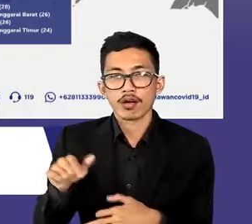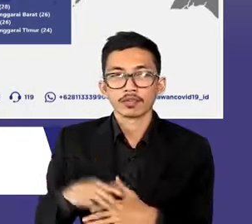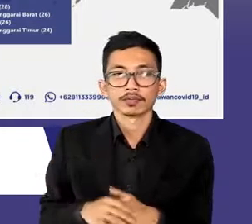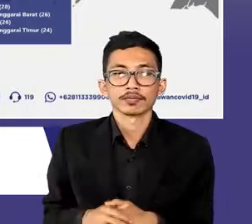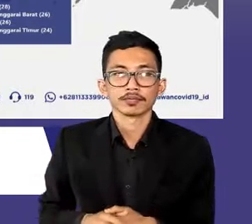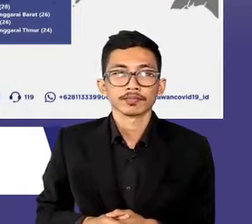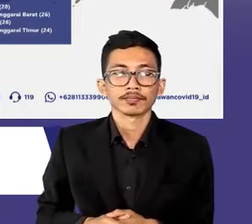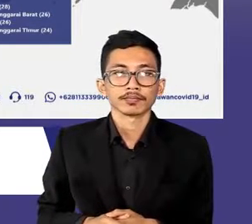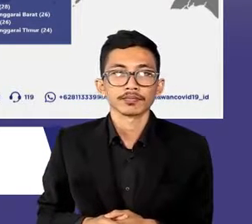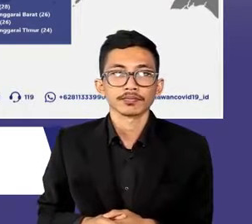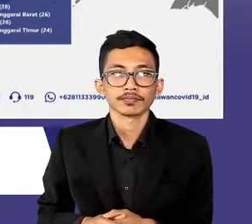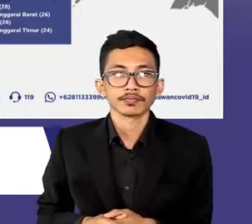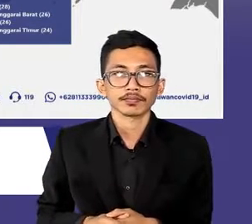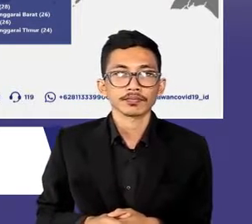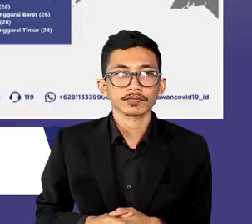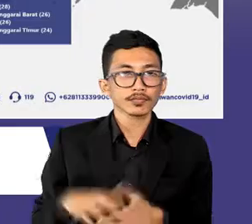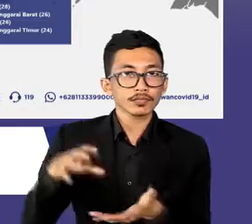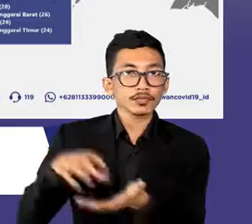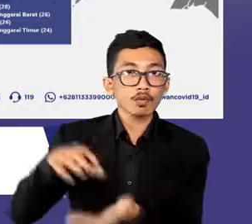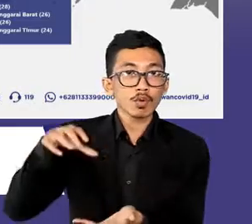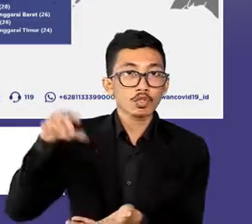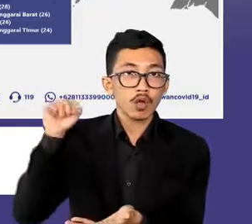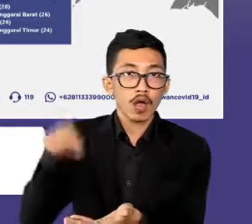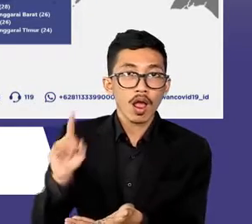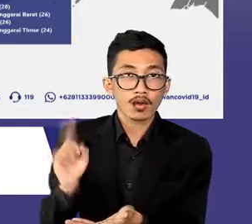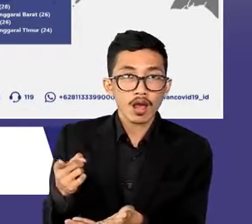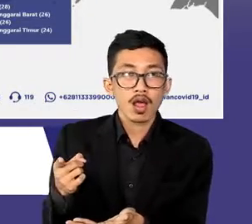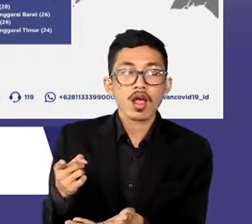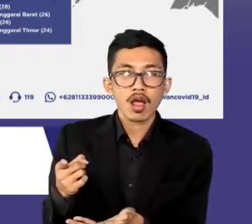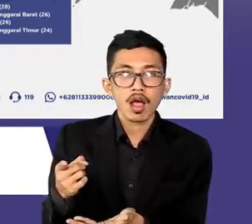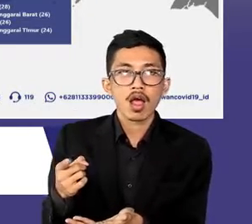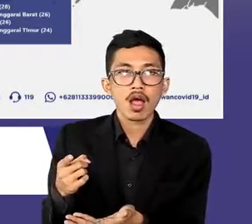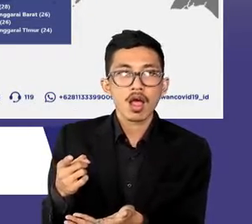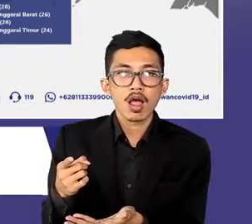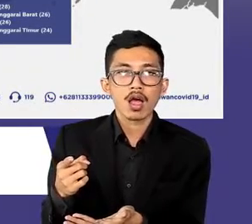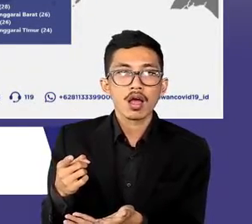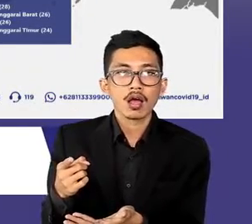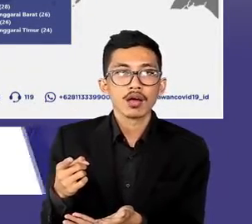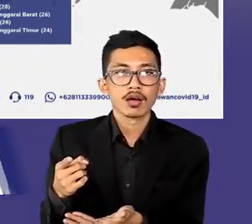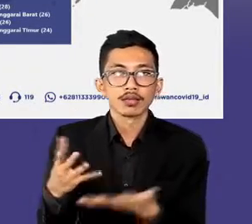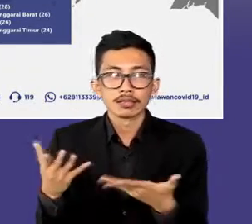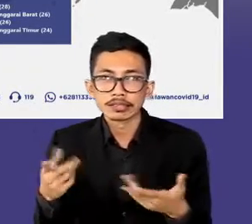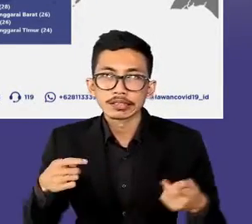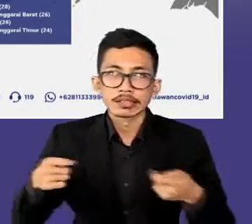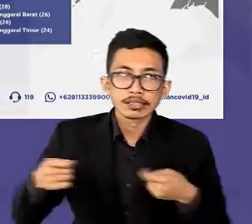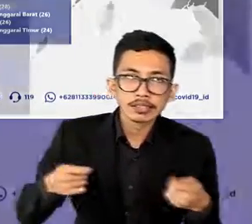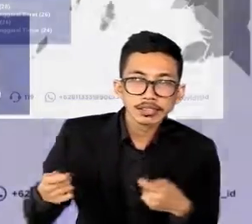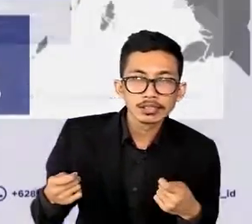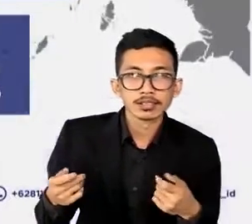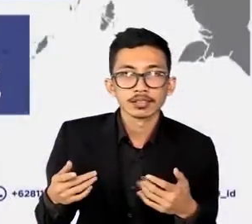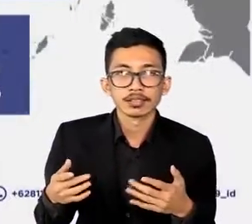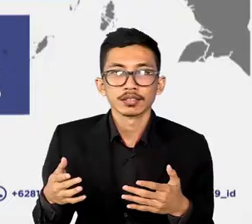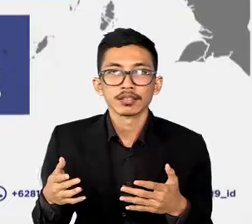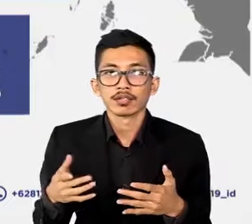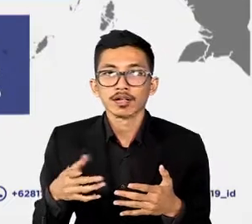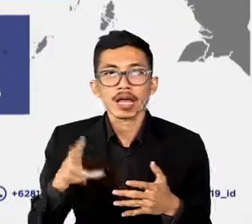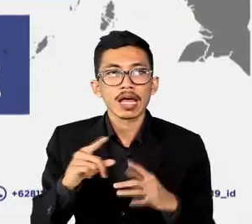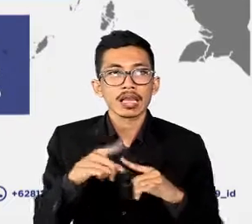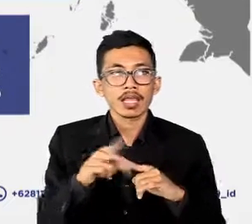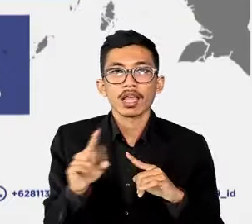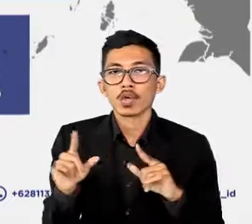wilayahnya Hai dengan adanya posko Maka terdapat komandan atau pengendali dari penanganan covert hingga